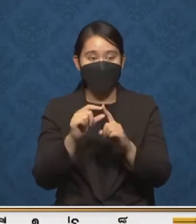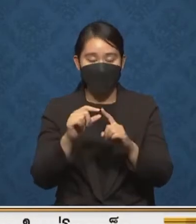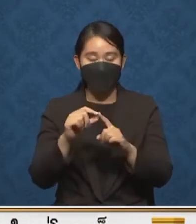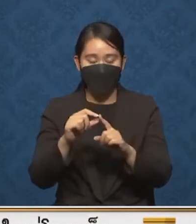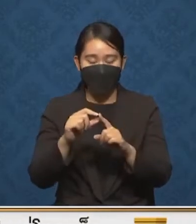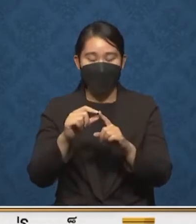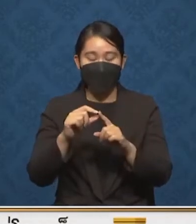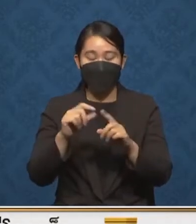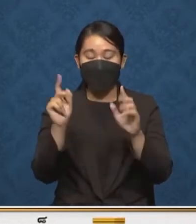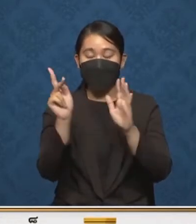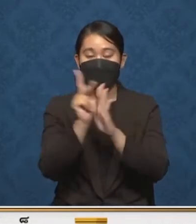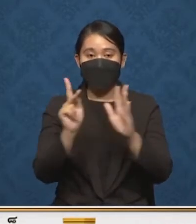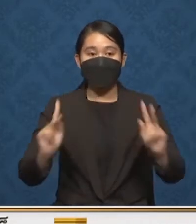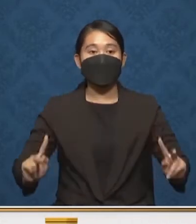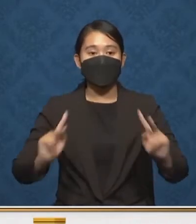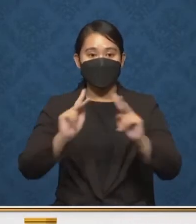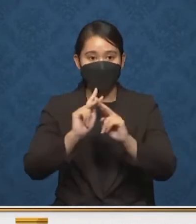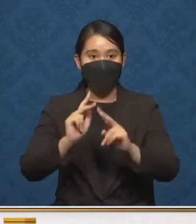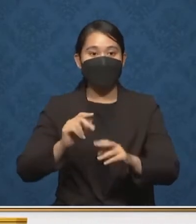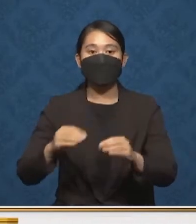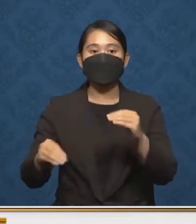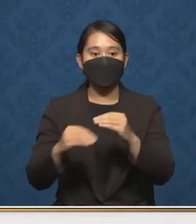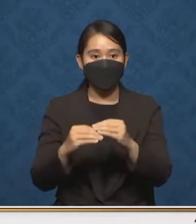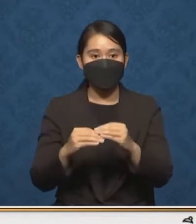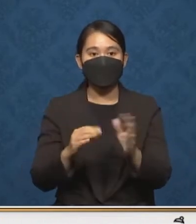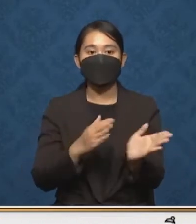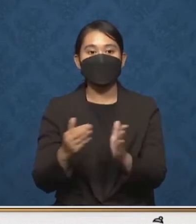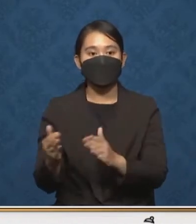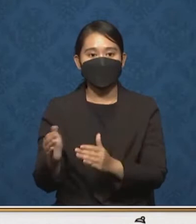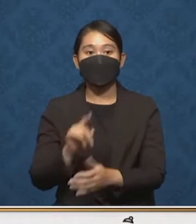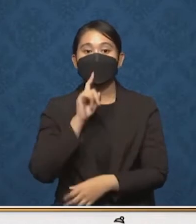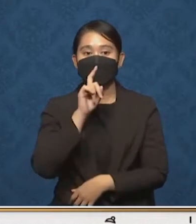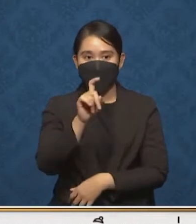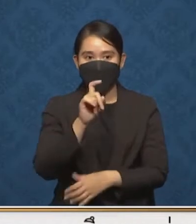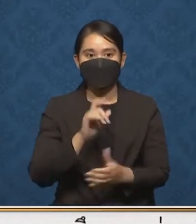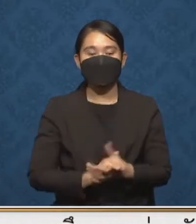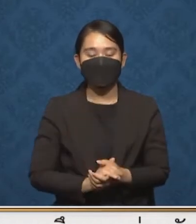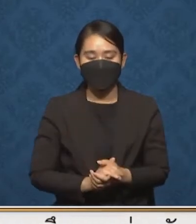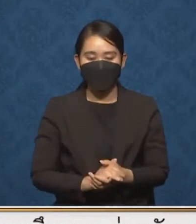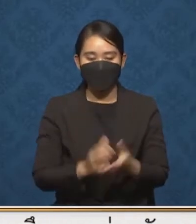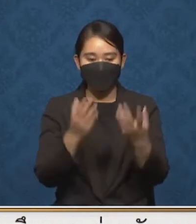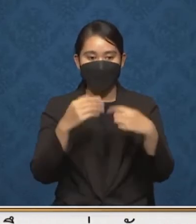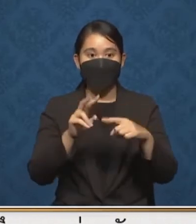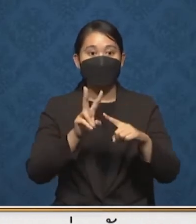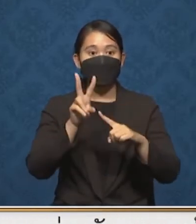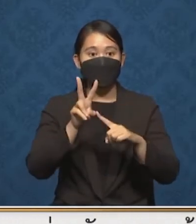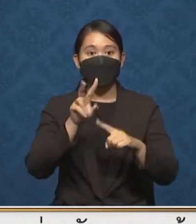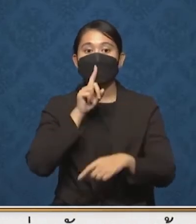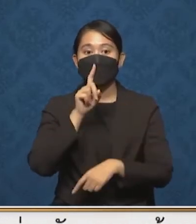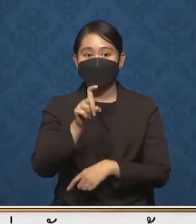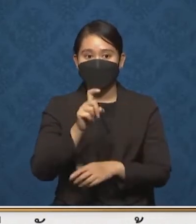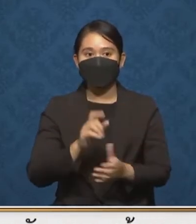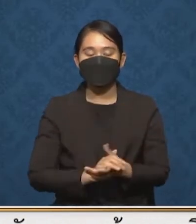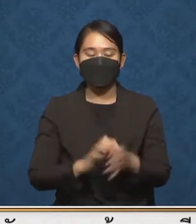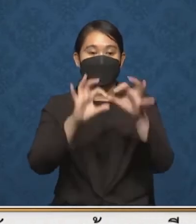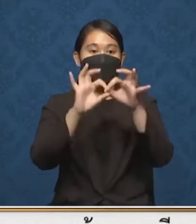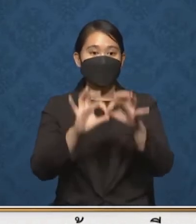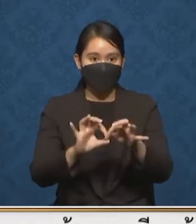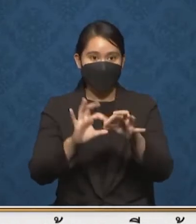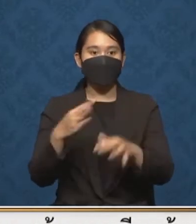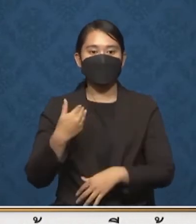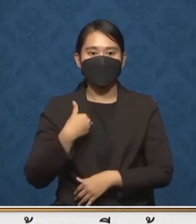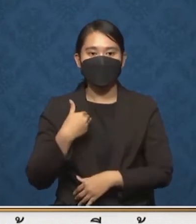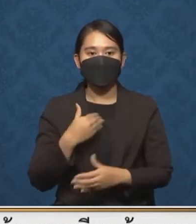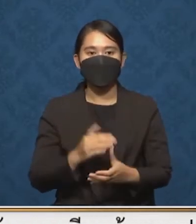อื่นๆนั้นใส่ลงไปนั่นเป็นคำถามที่1ครับคำถามที่2ครับที่ผมบอกว่ามันมีความเกี่ยวเนื่องกันครับท่านประธ